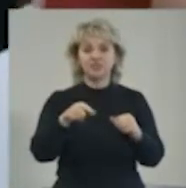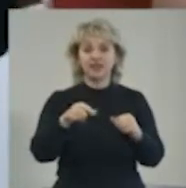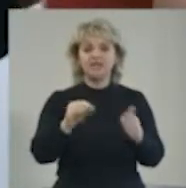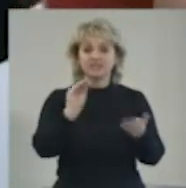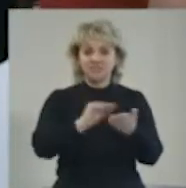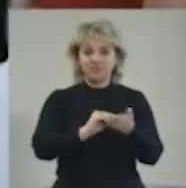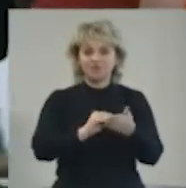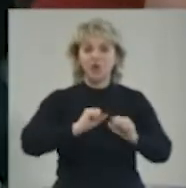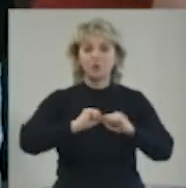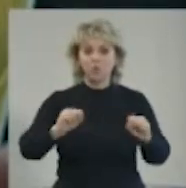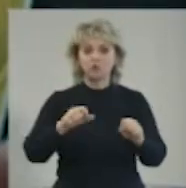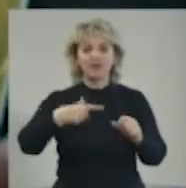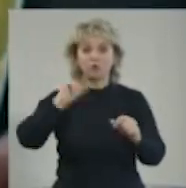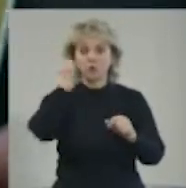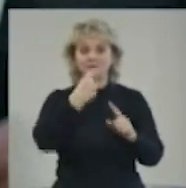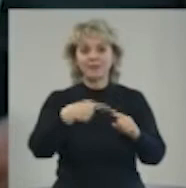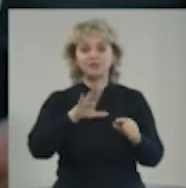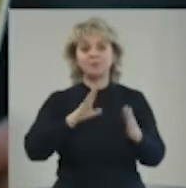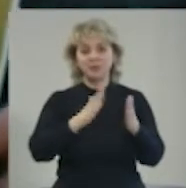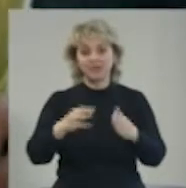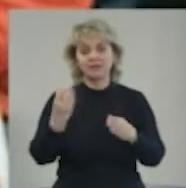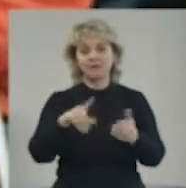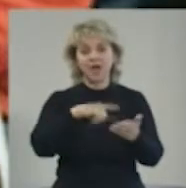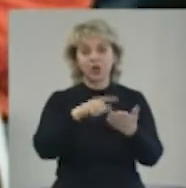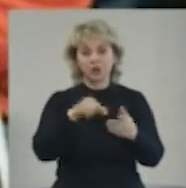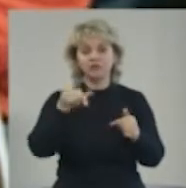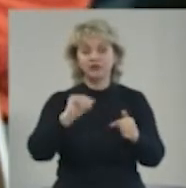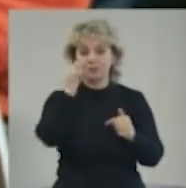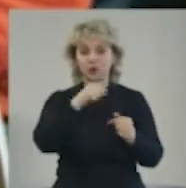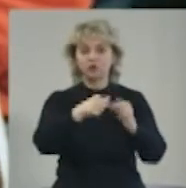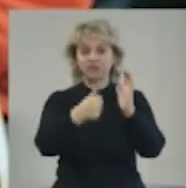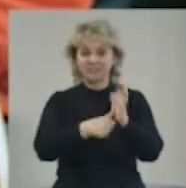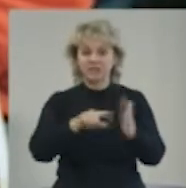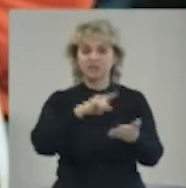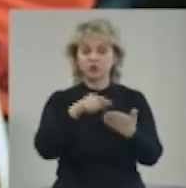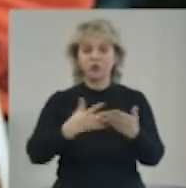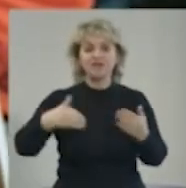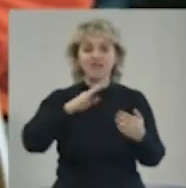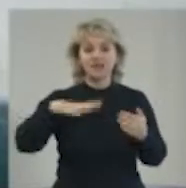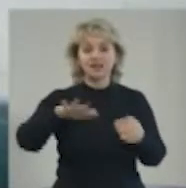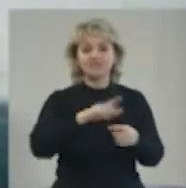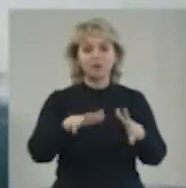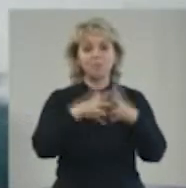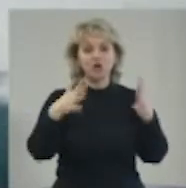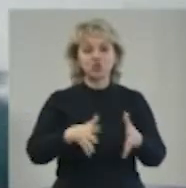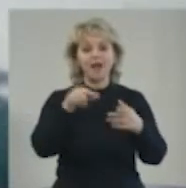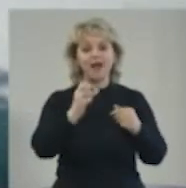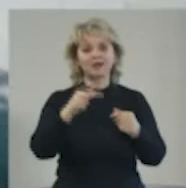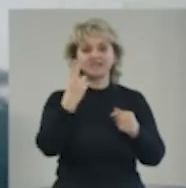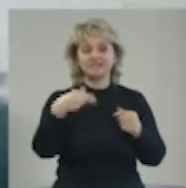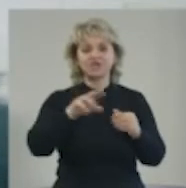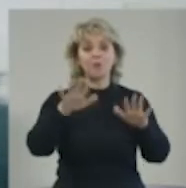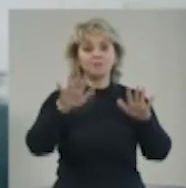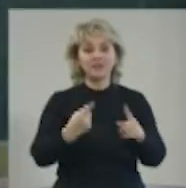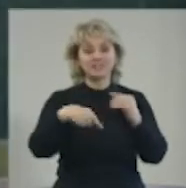символа мужества. В прошлом году это было порядка 15 городов, в этом году это уже 16 городов по всей России. Такая большая масштабная акция. Место